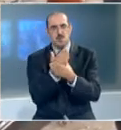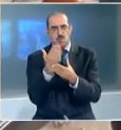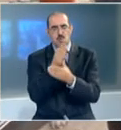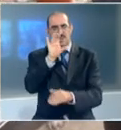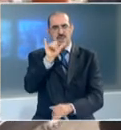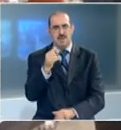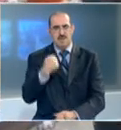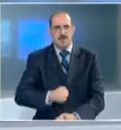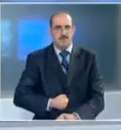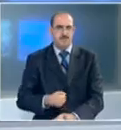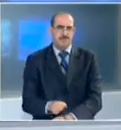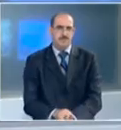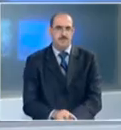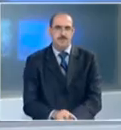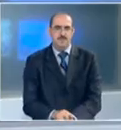اليمن.